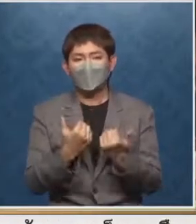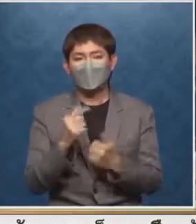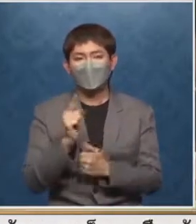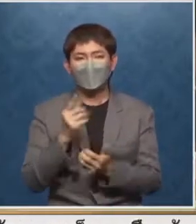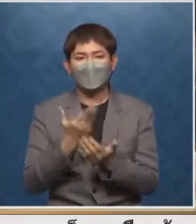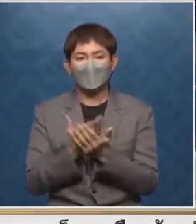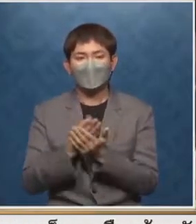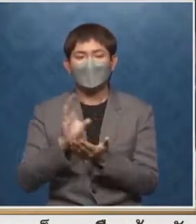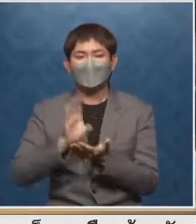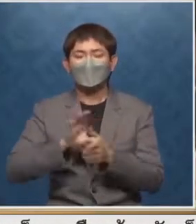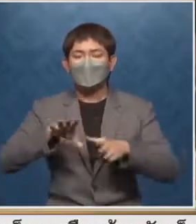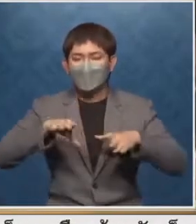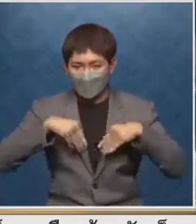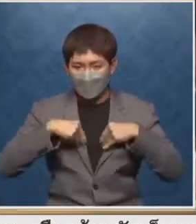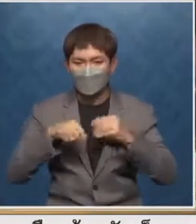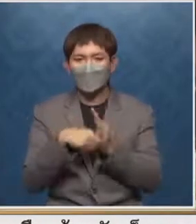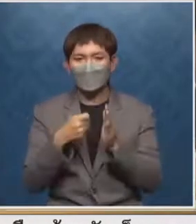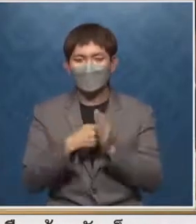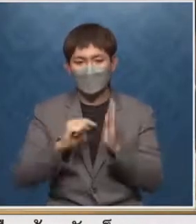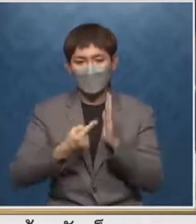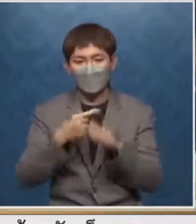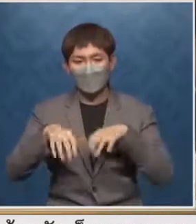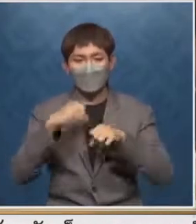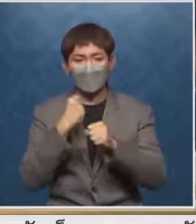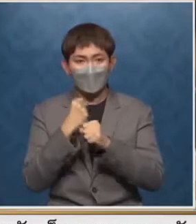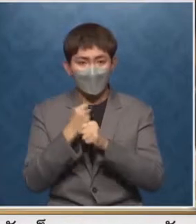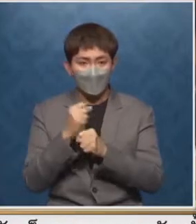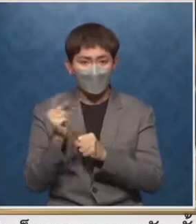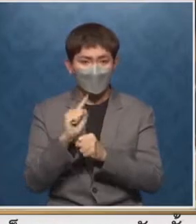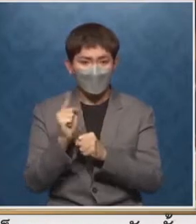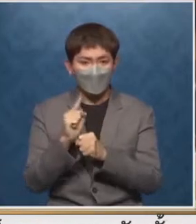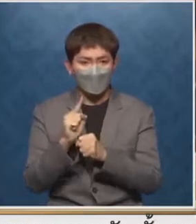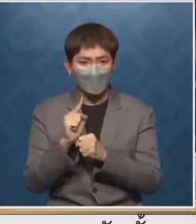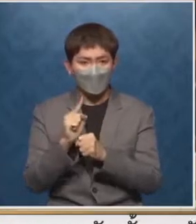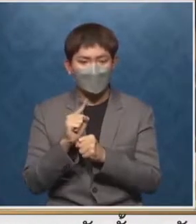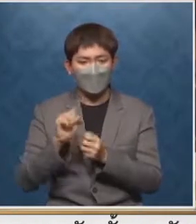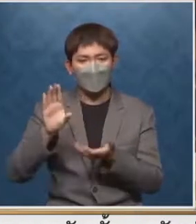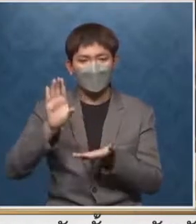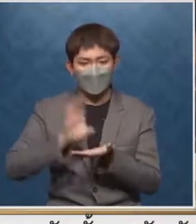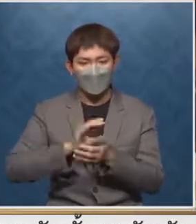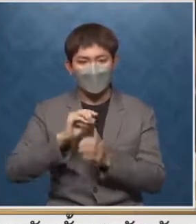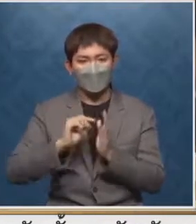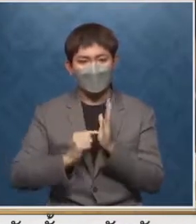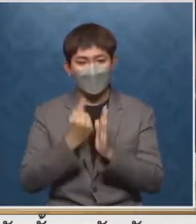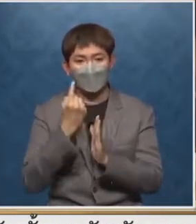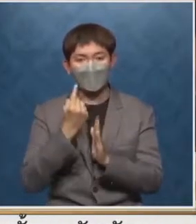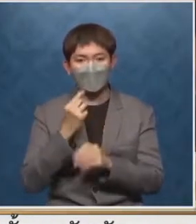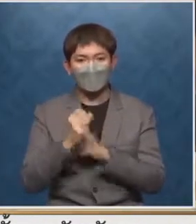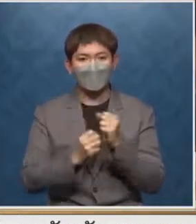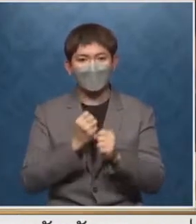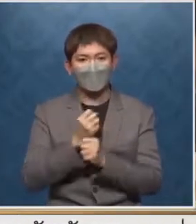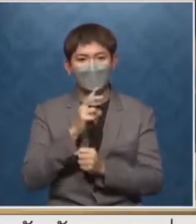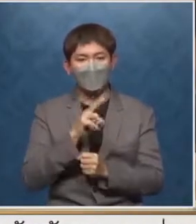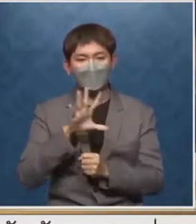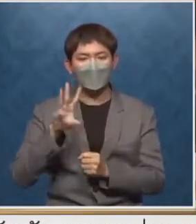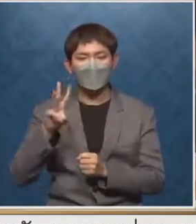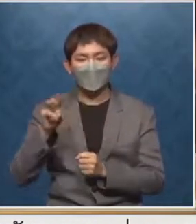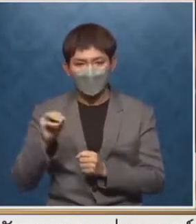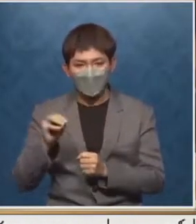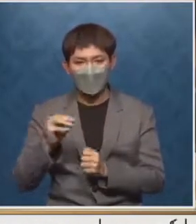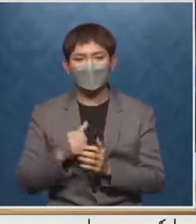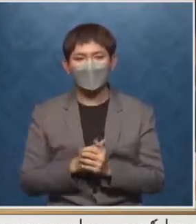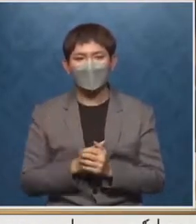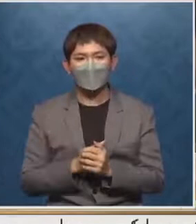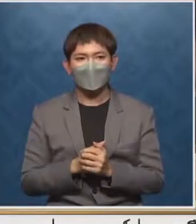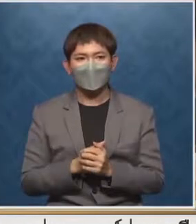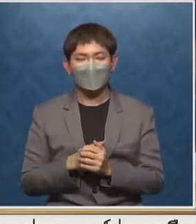นเองก็ยอมรับนะครับเพราะว่าเราเริ่มดำเนินการจริงๆนะครับได้จัดสรรทุนเป็นปีแรกในปี2560นะครับ